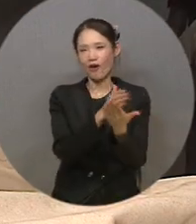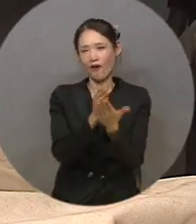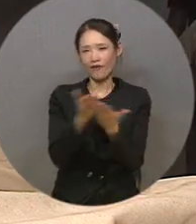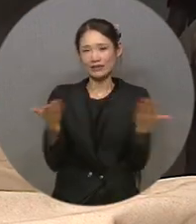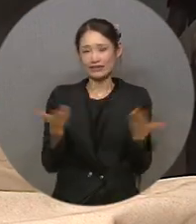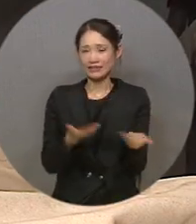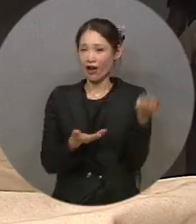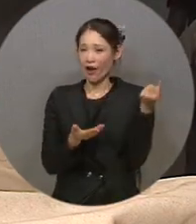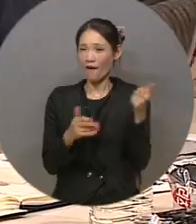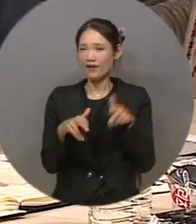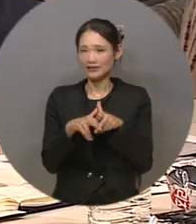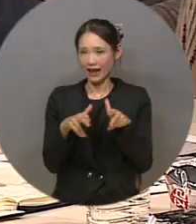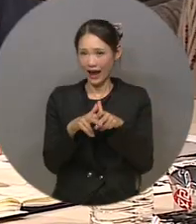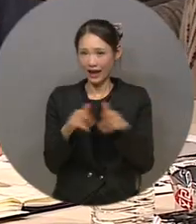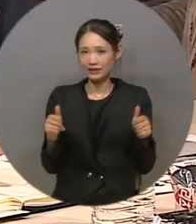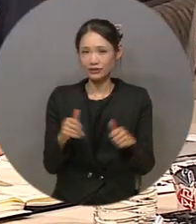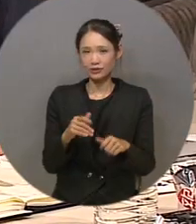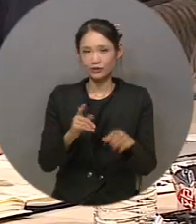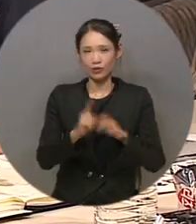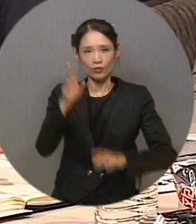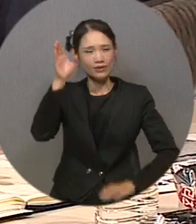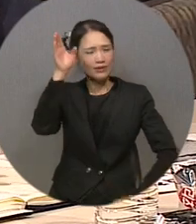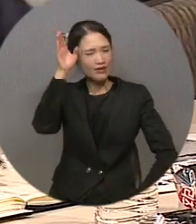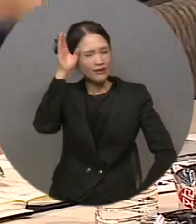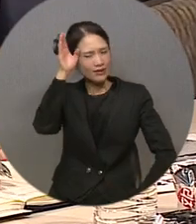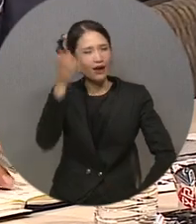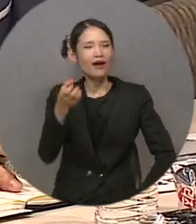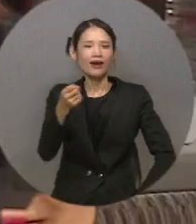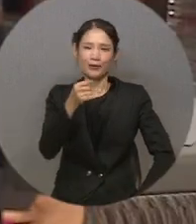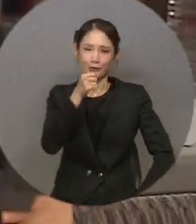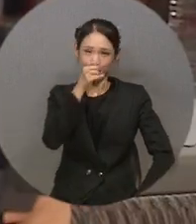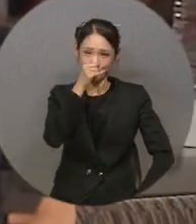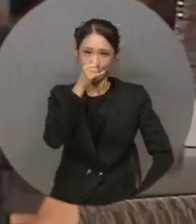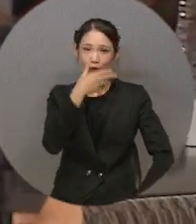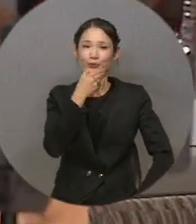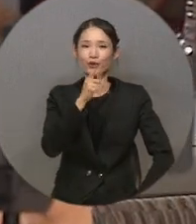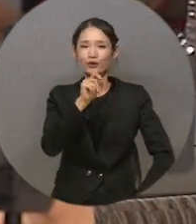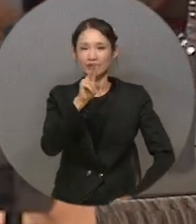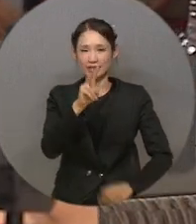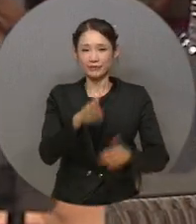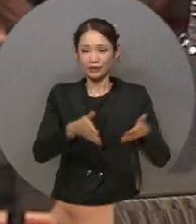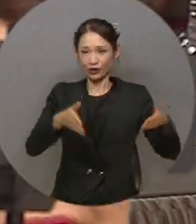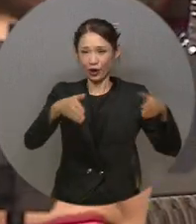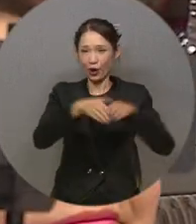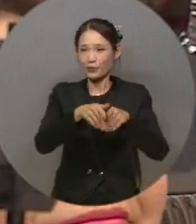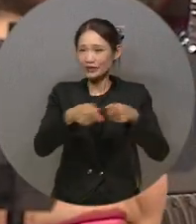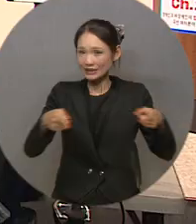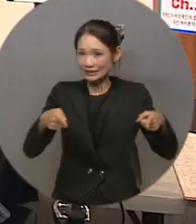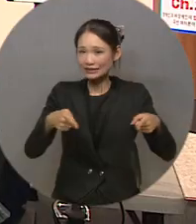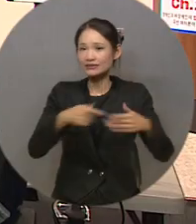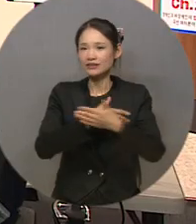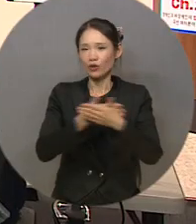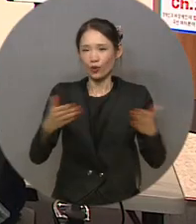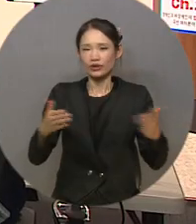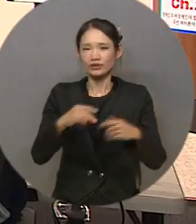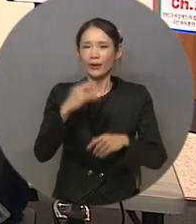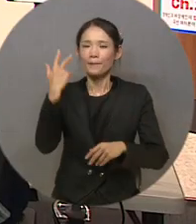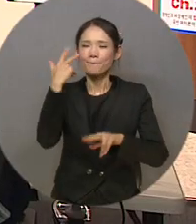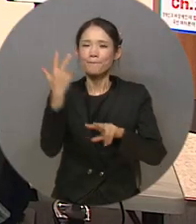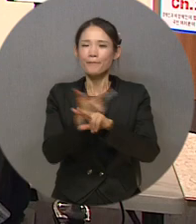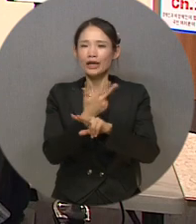직업을 가진 장애인들의 높은 기대감을 엿볼 수 있었던 가운데 복지TV 건물 1층 공개홀에서 매주